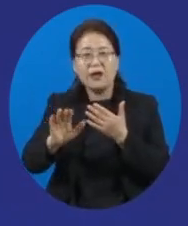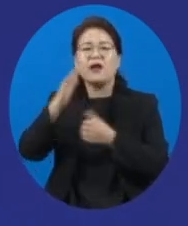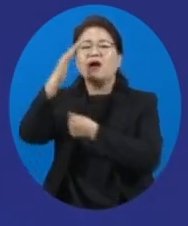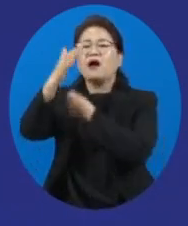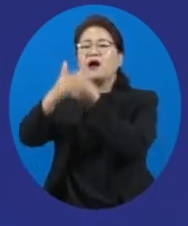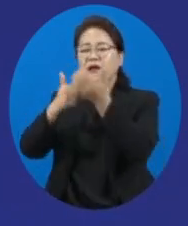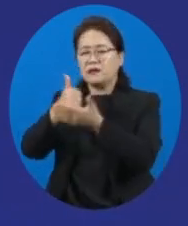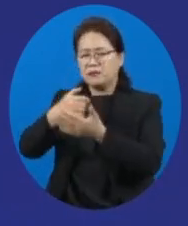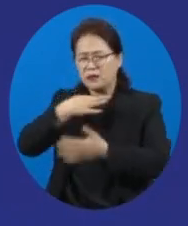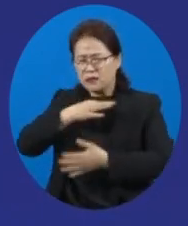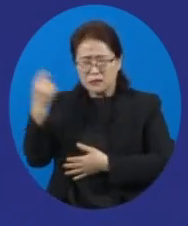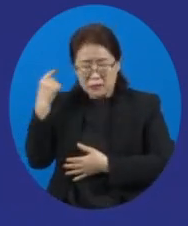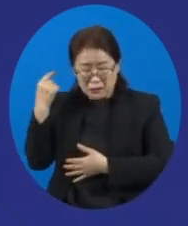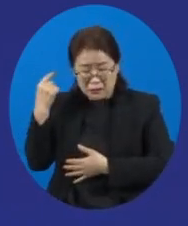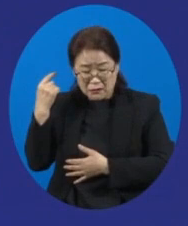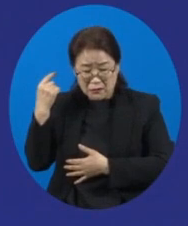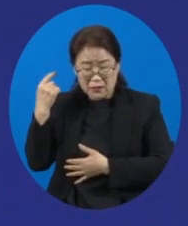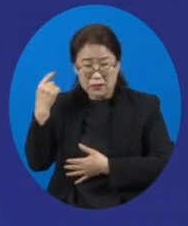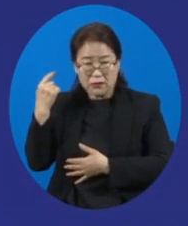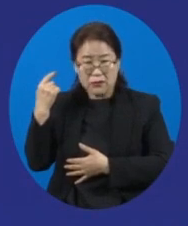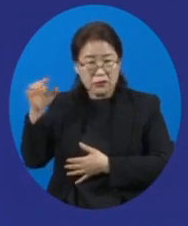하나님의 음성 앞에서